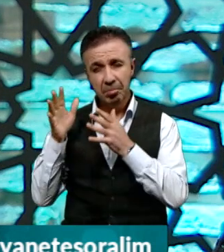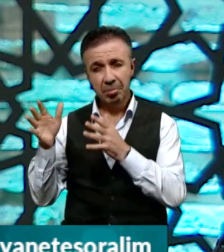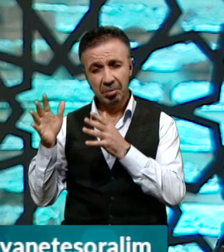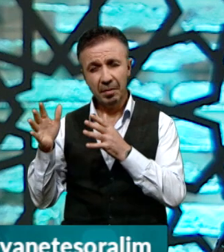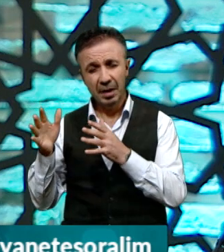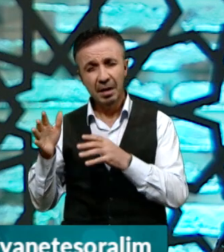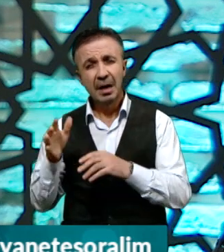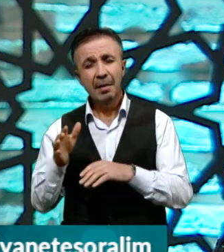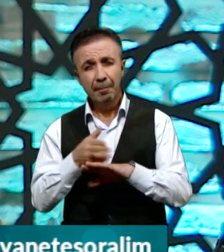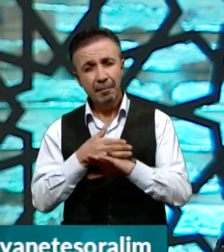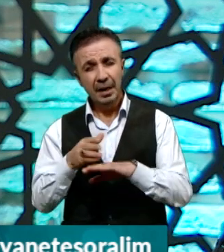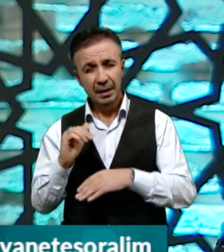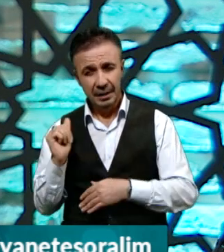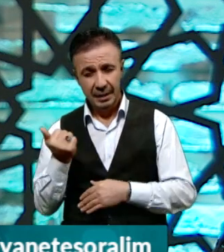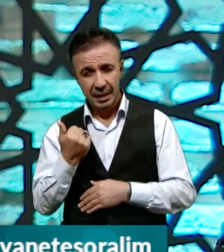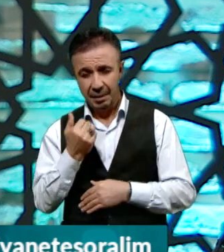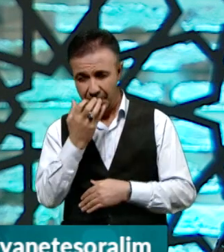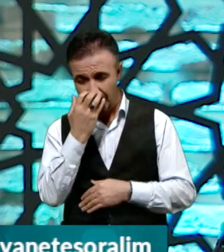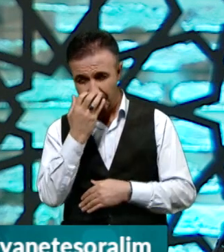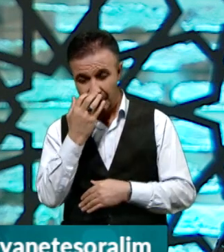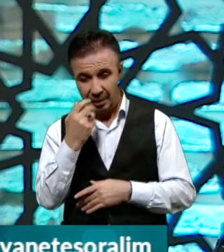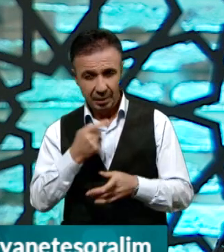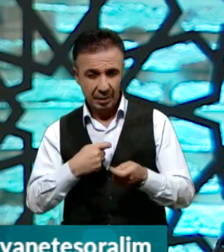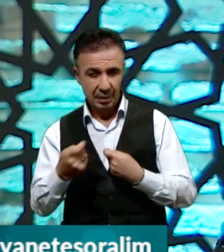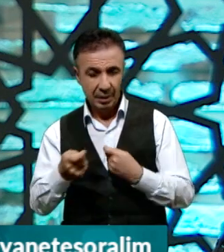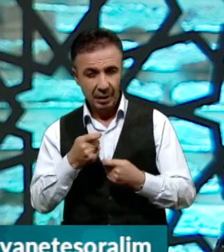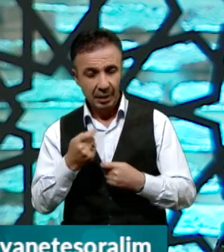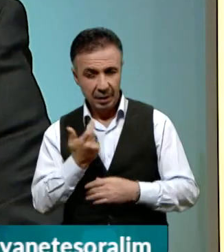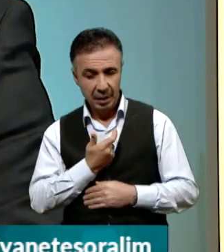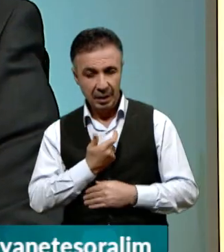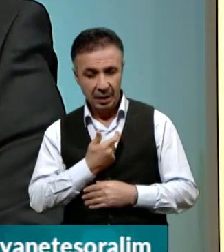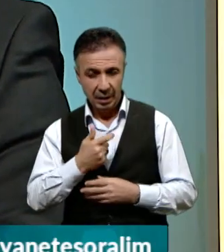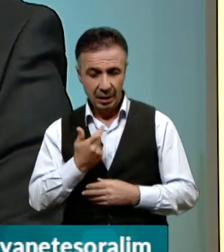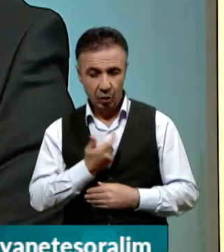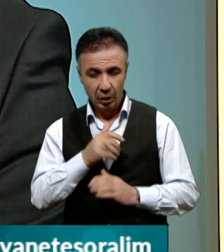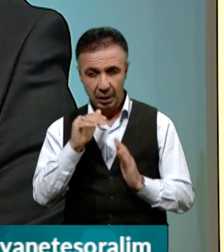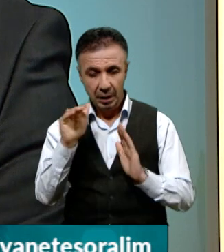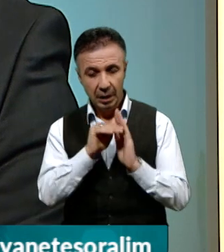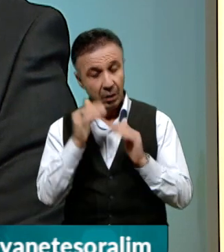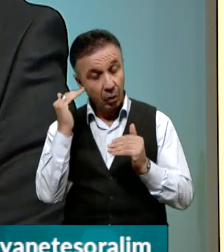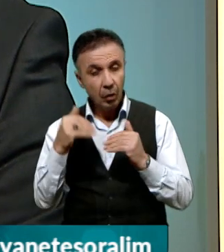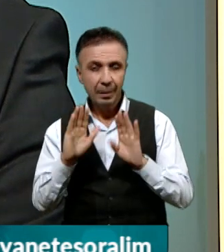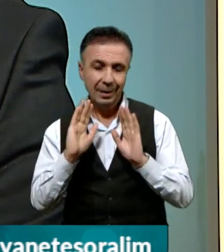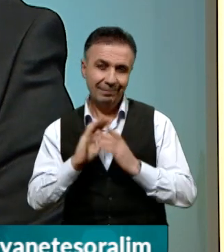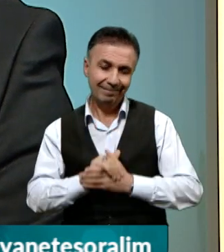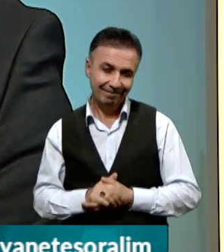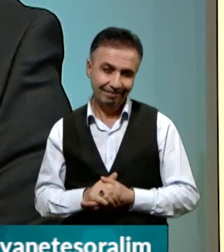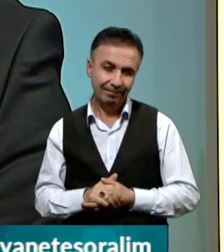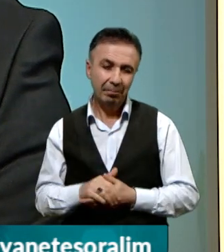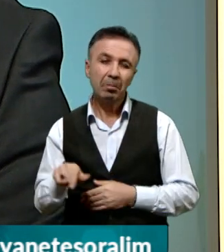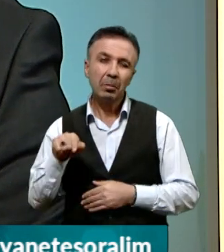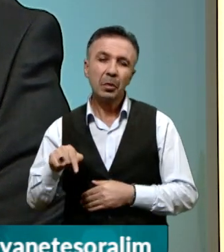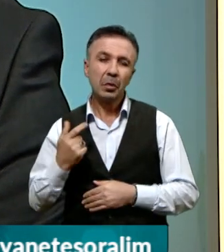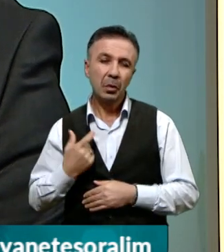beklemek falan da İslam açısından ticaret ahlakına sığmayan şeyler değil mi? Tabii ki. Yani bu bugün özellikle mesela